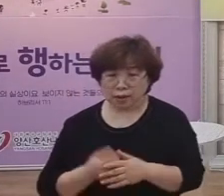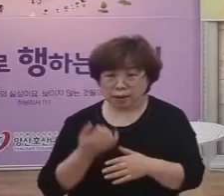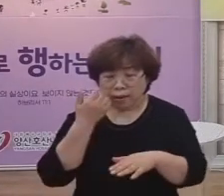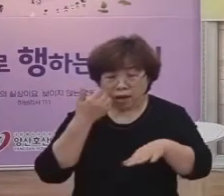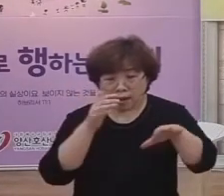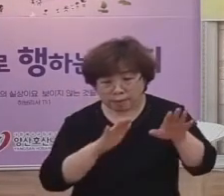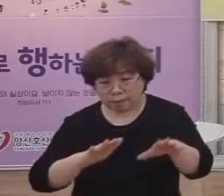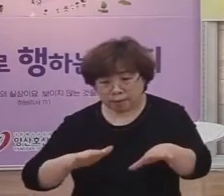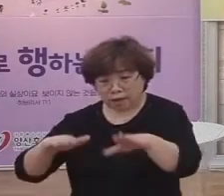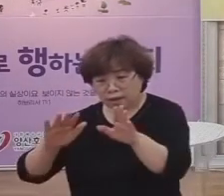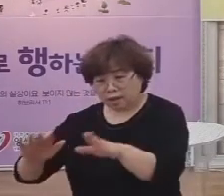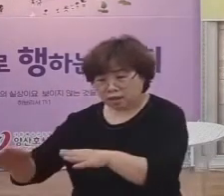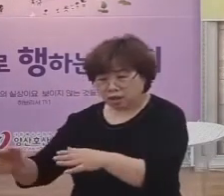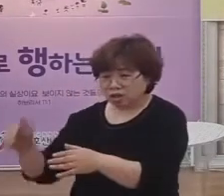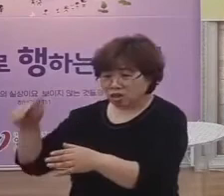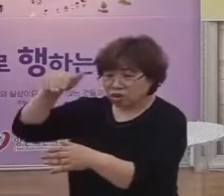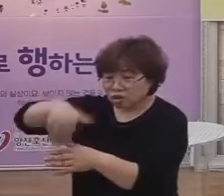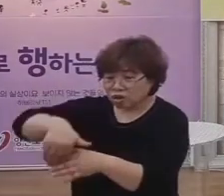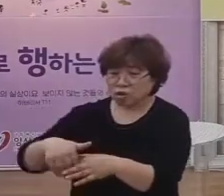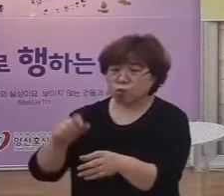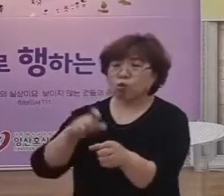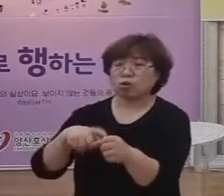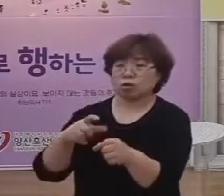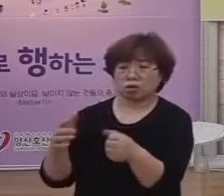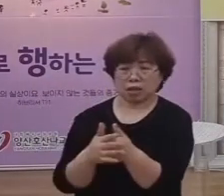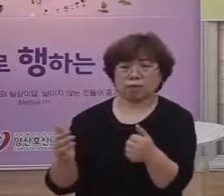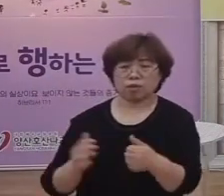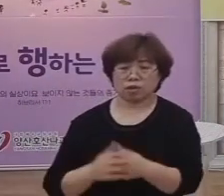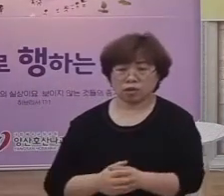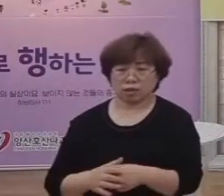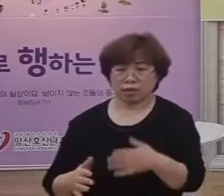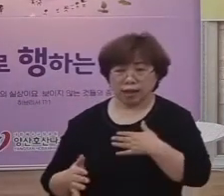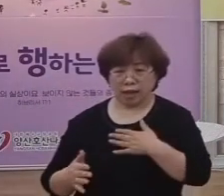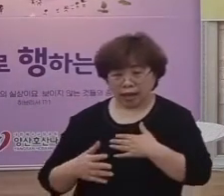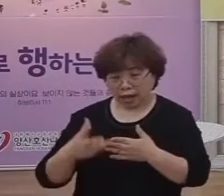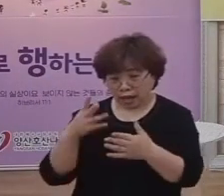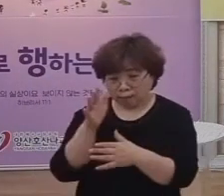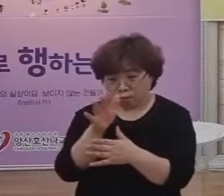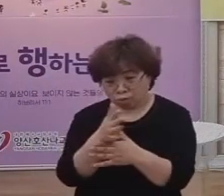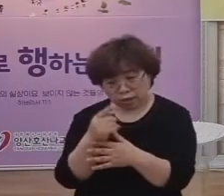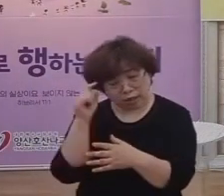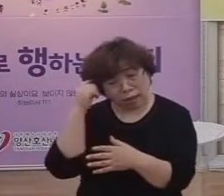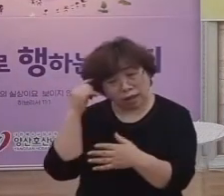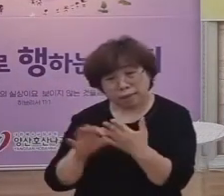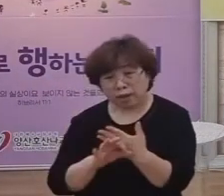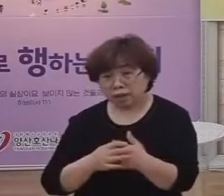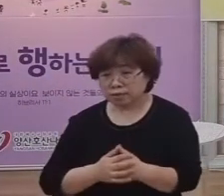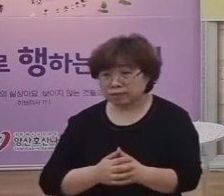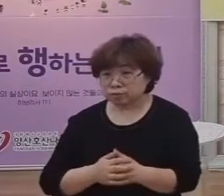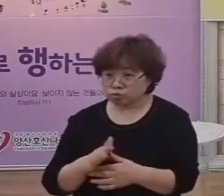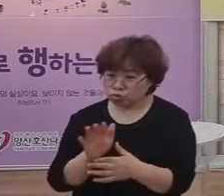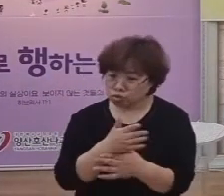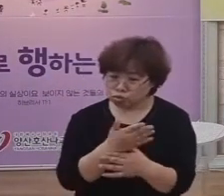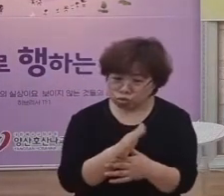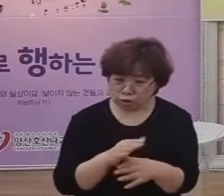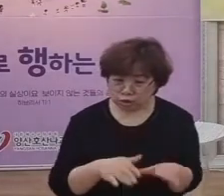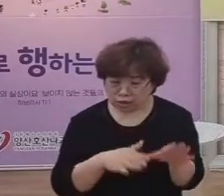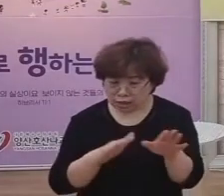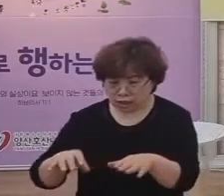바다에 넣으시기 위해서. 여러분, 우리가 물고기예요. 그러니까 물고기가 어디에 살면 제일